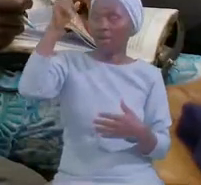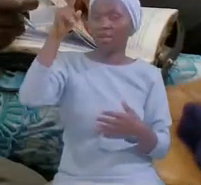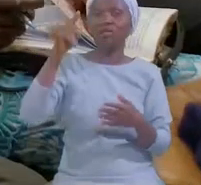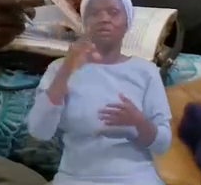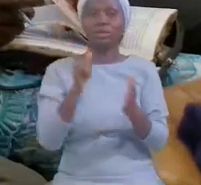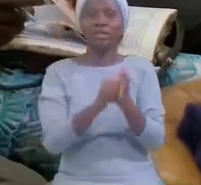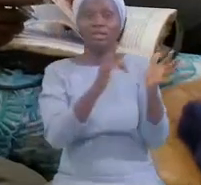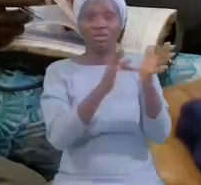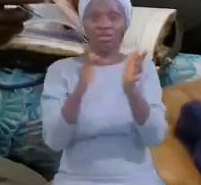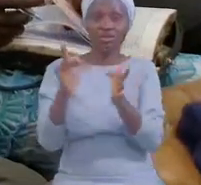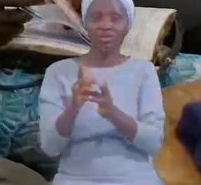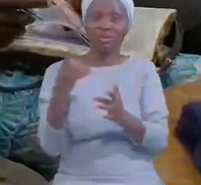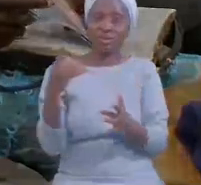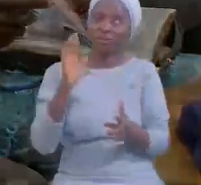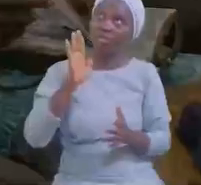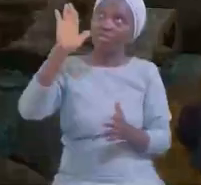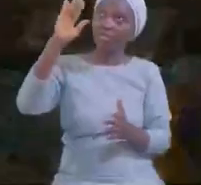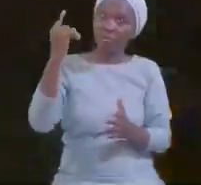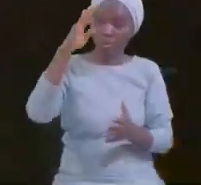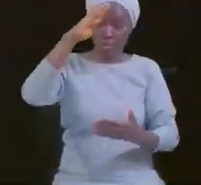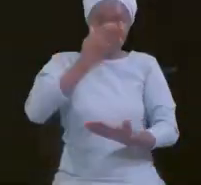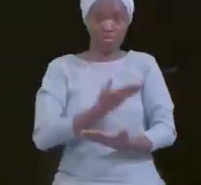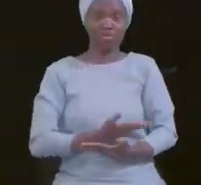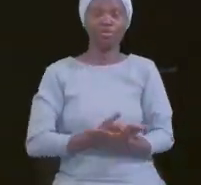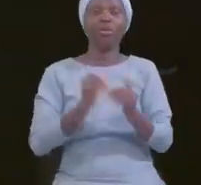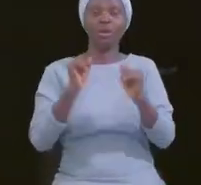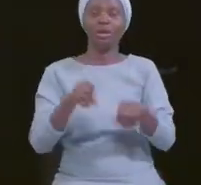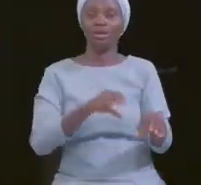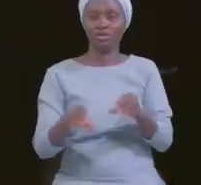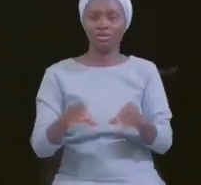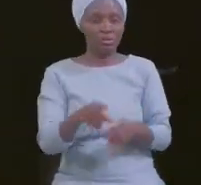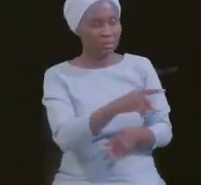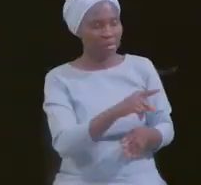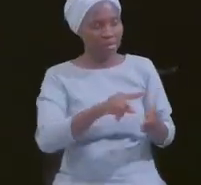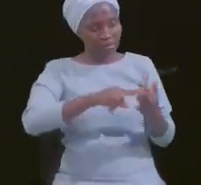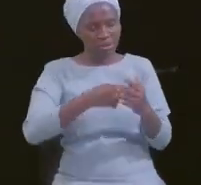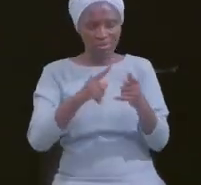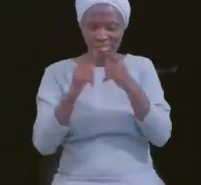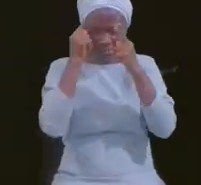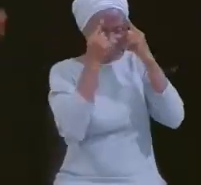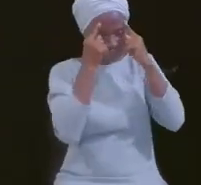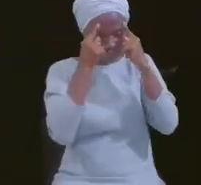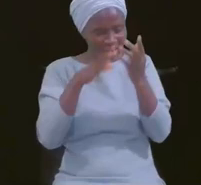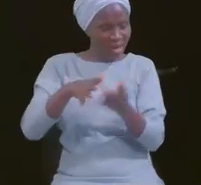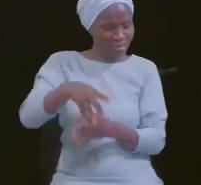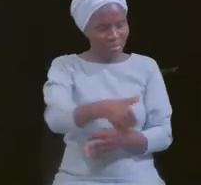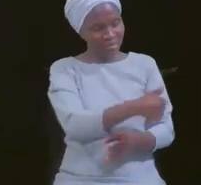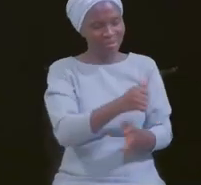Fils unique, puisse faire, ils ont commencé à dire en eux-mêmes comment cet